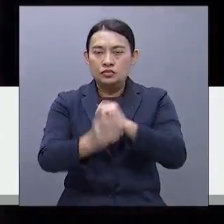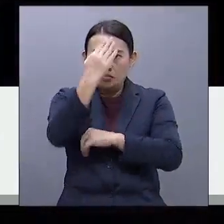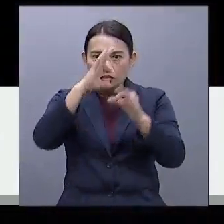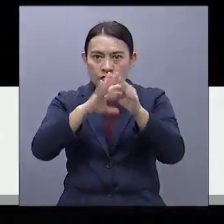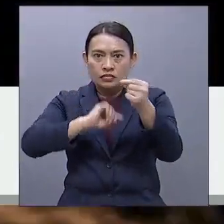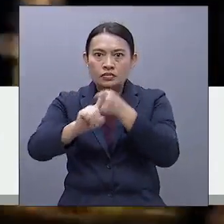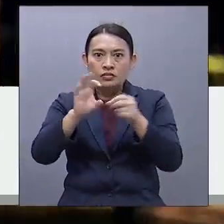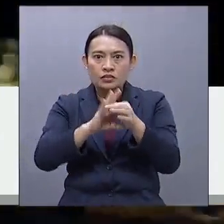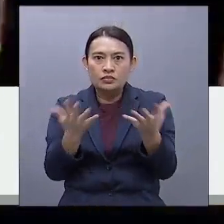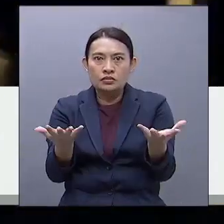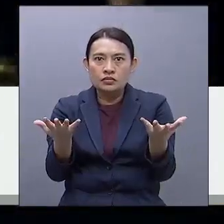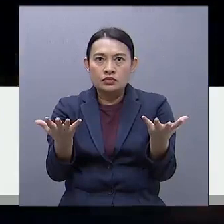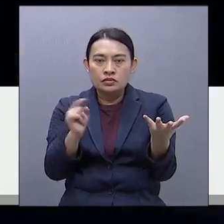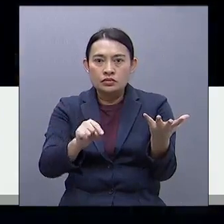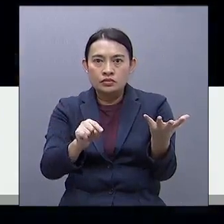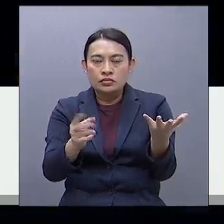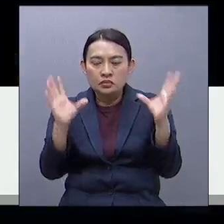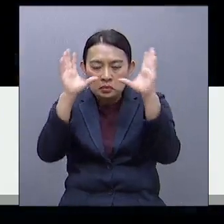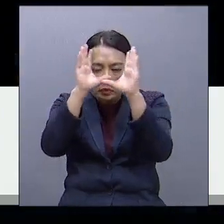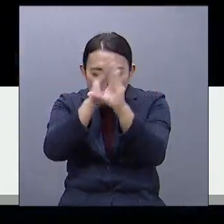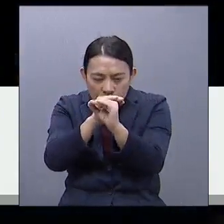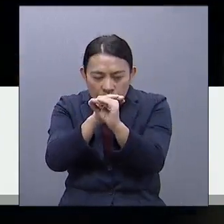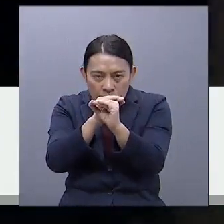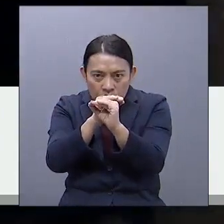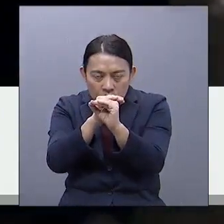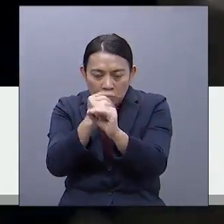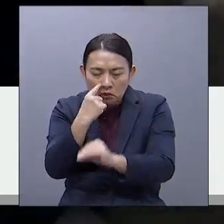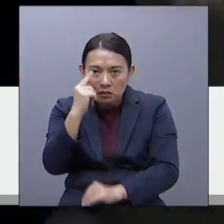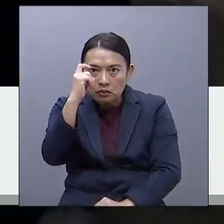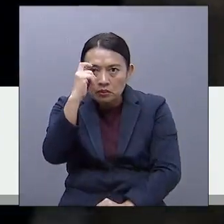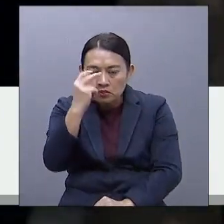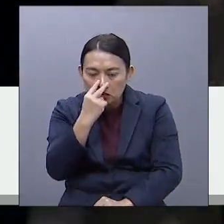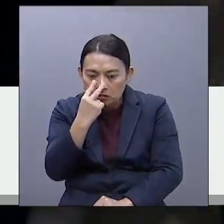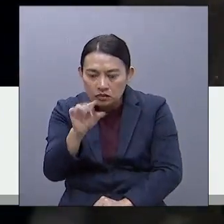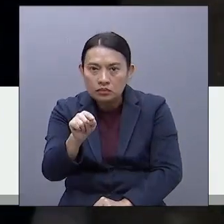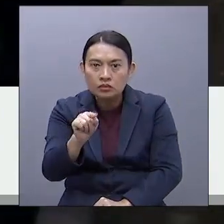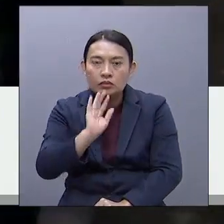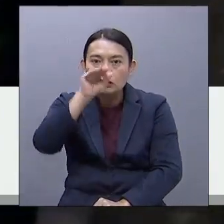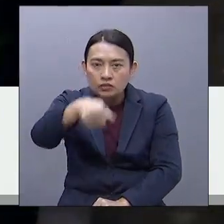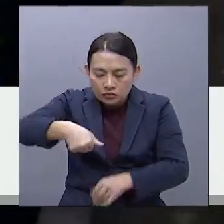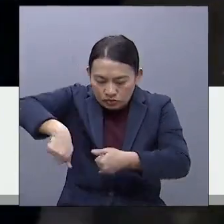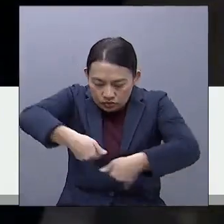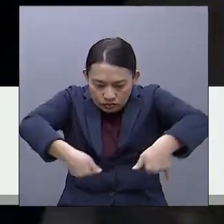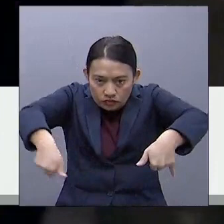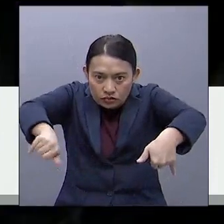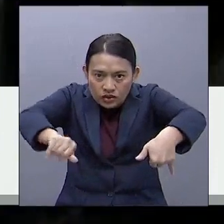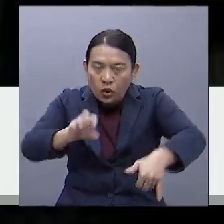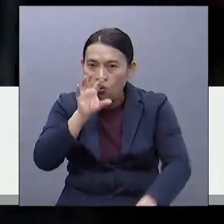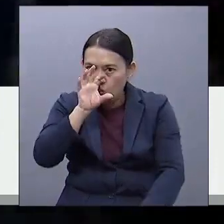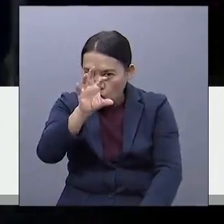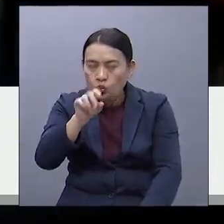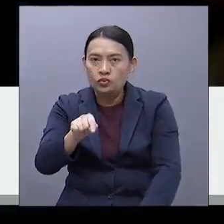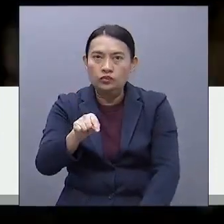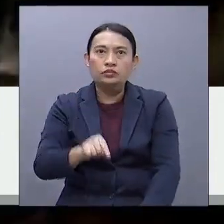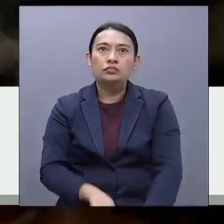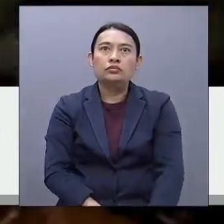าศที่ค่อนข้างจะปิดมืดอย่างมากมองเห็นไม่ชัดเจนและช้างโขลงนี้ก็ค่อนข้างจะดุร้ายนะคะเ